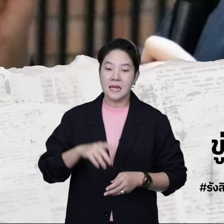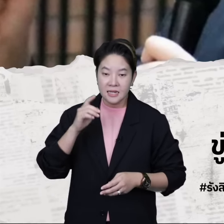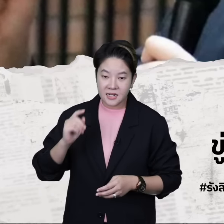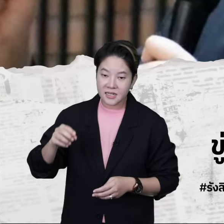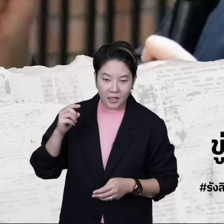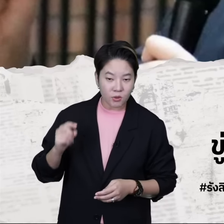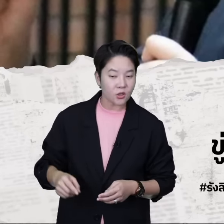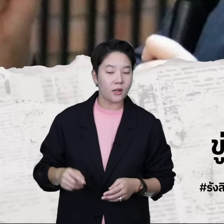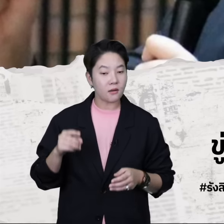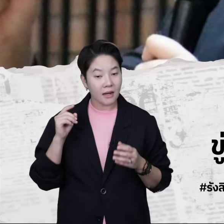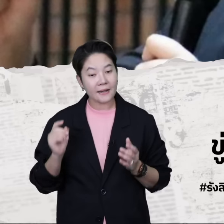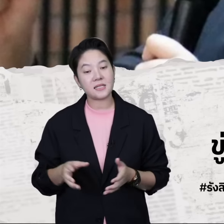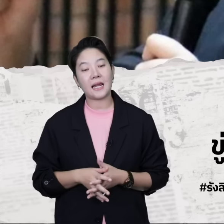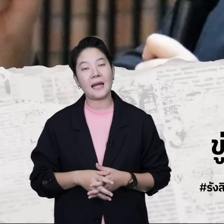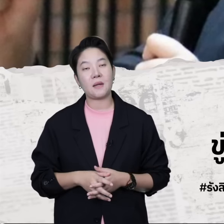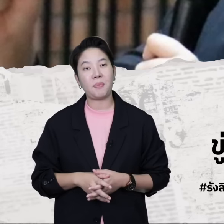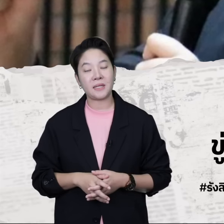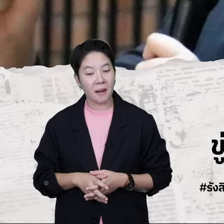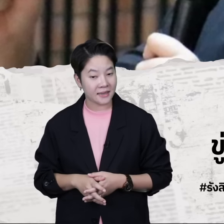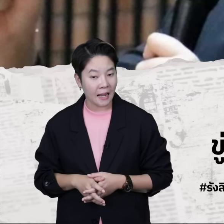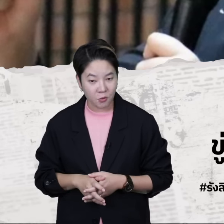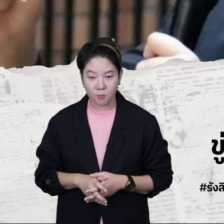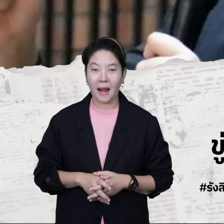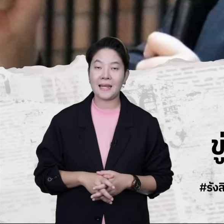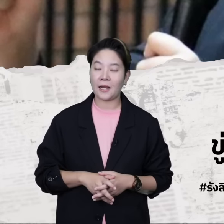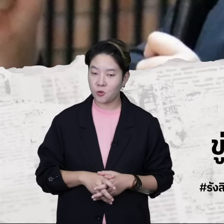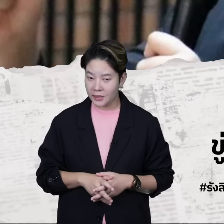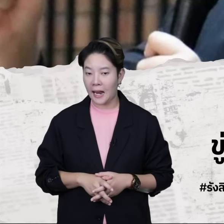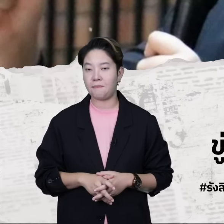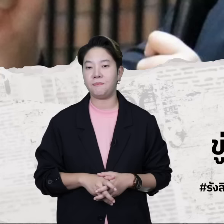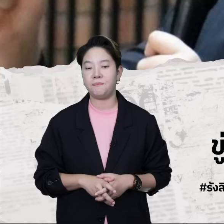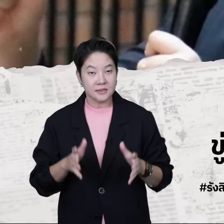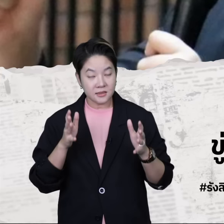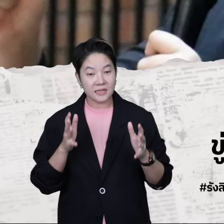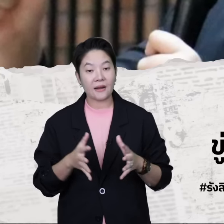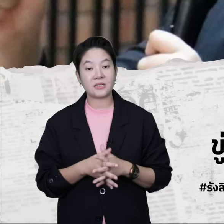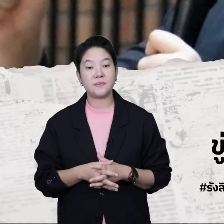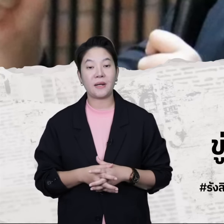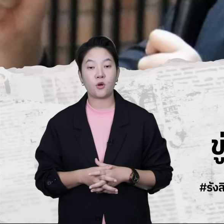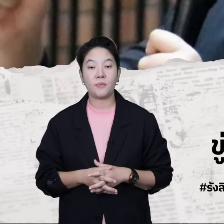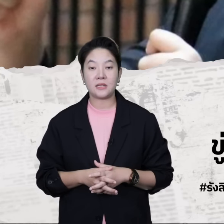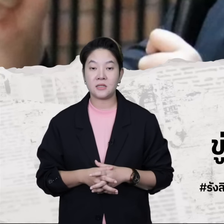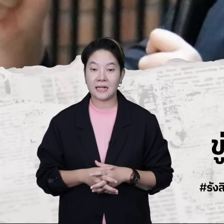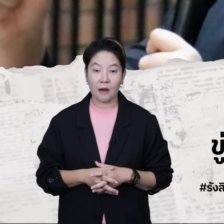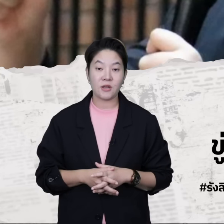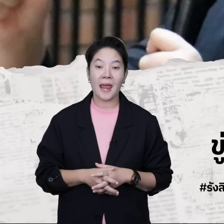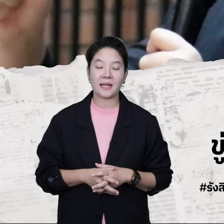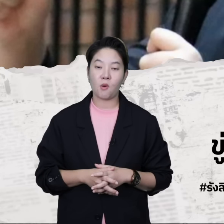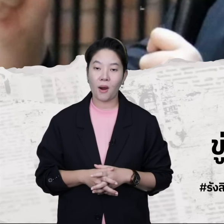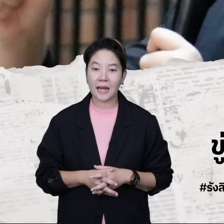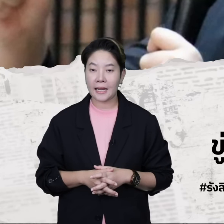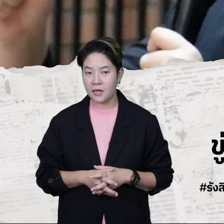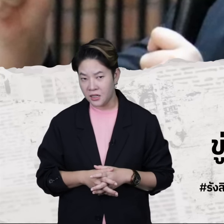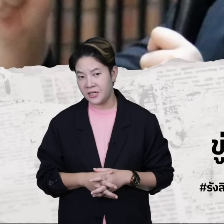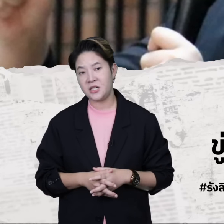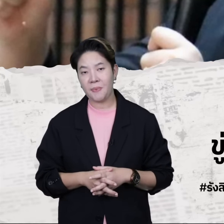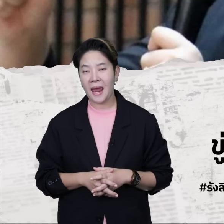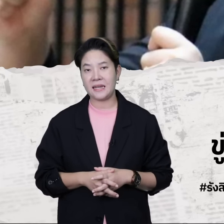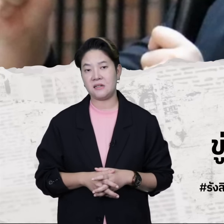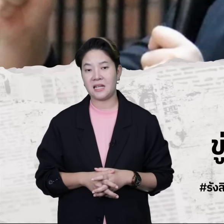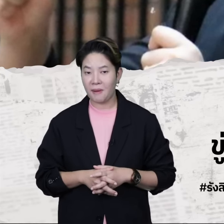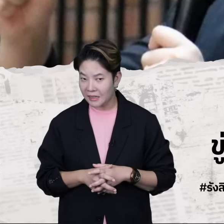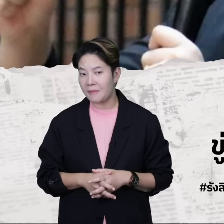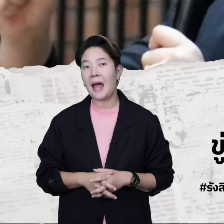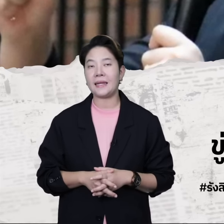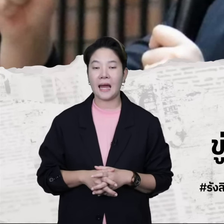นะยืนยันว่าตนแล้วก็ข้าราชการเนี่ยปฏิบัติตามกฎหมายหลักยุติธรรมซึ่งนายรังสิมันต์โรมเนี่ยจึงกล่าวแย้งนะบอกว่าการเอ่ยชื่อ